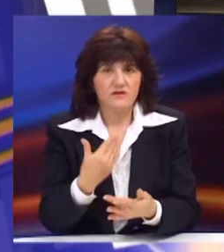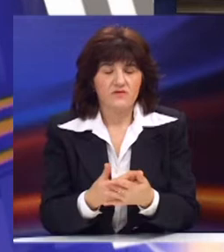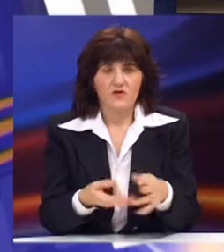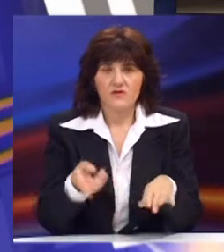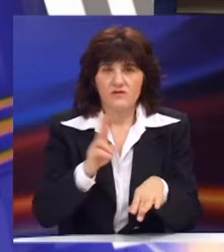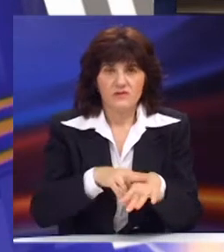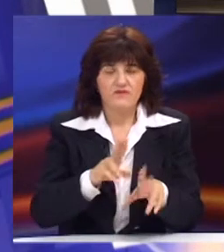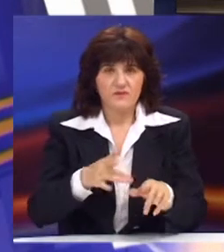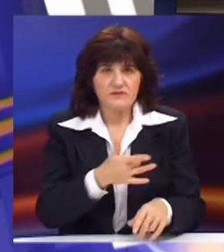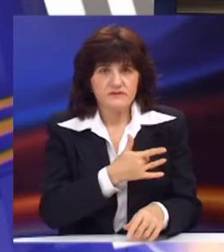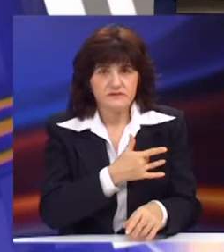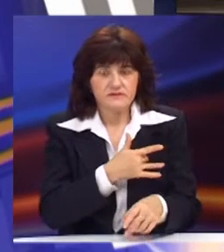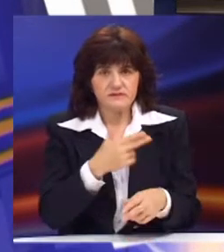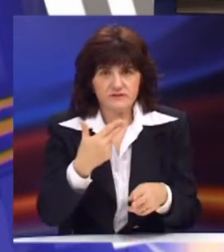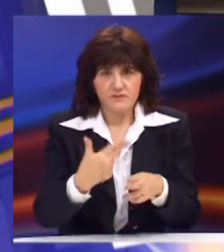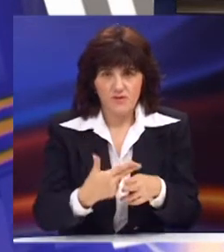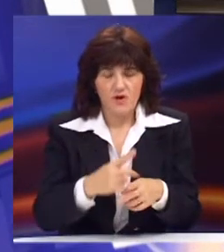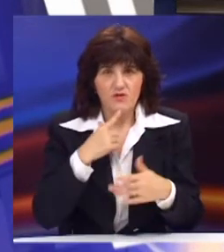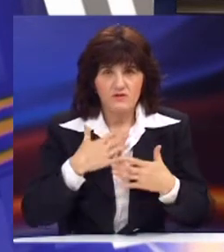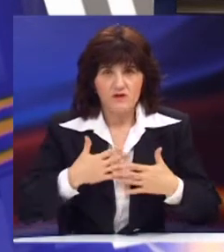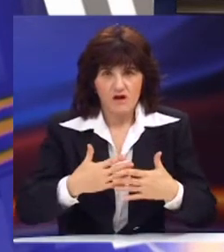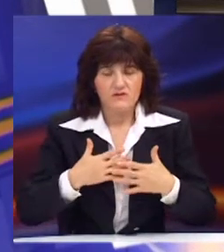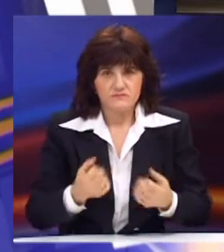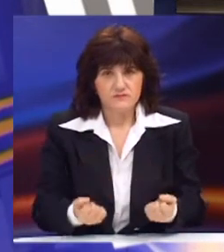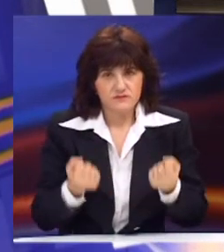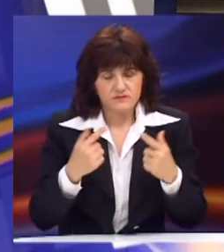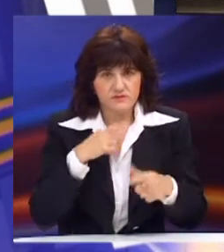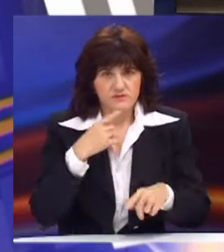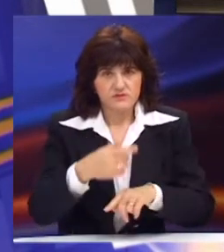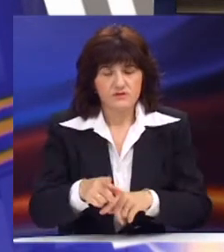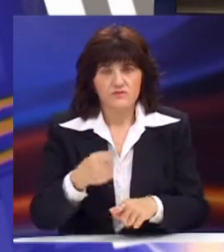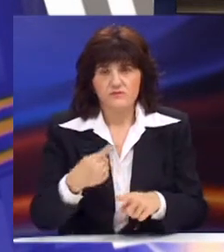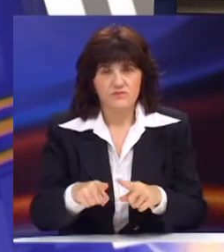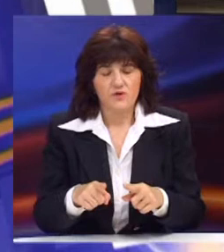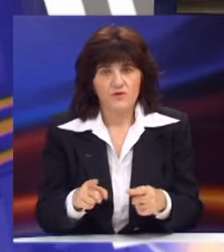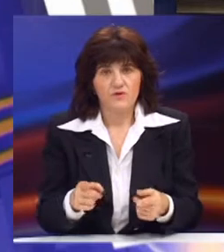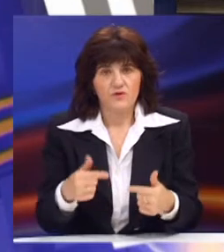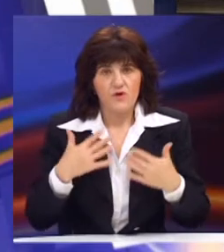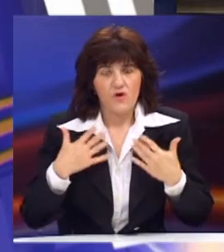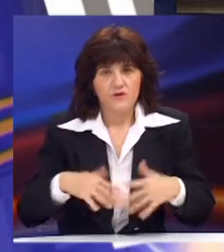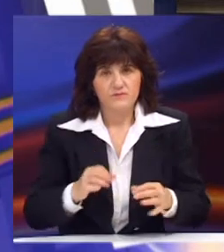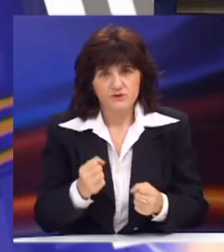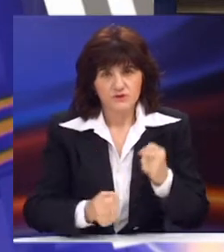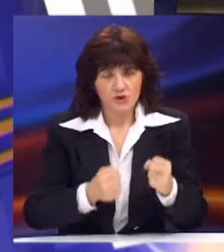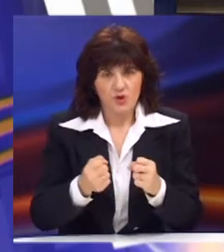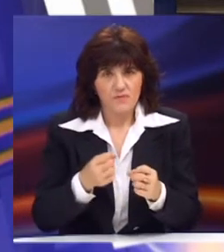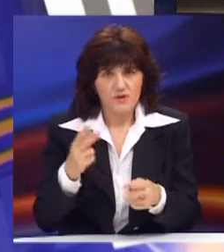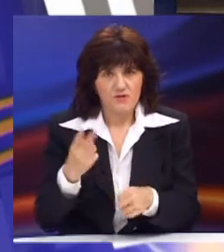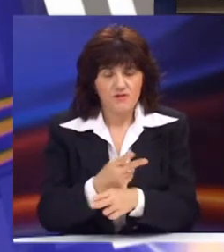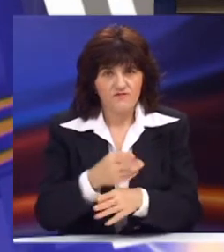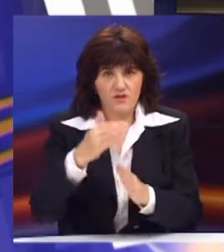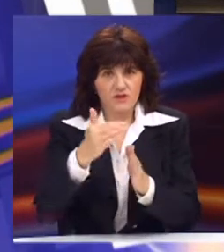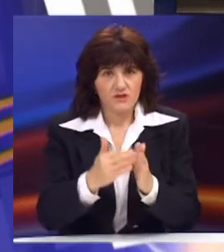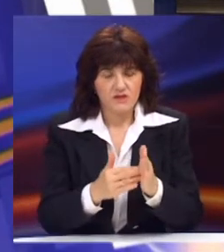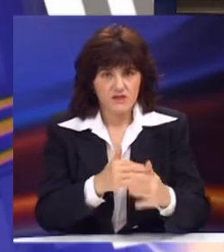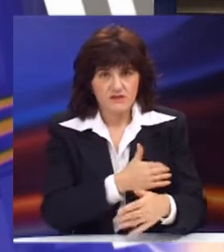sugrađana. Najizraženije tegobe imaju kardiovaskularni bolesnici i astmatičari, kažu lekari. Kako bi se organizam što brže